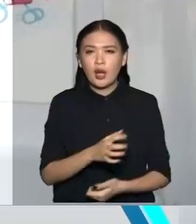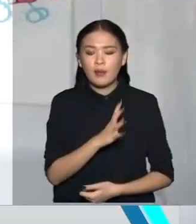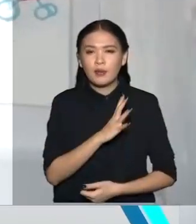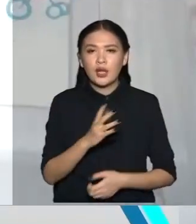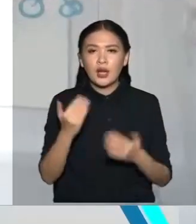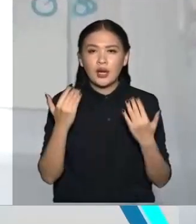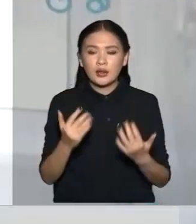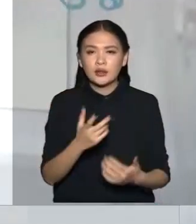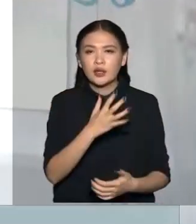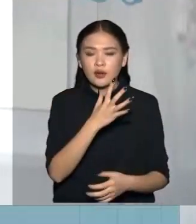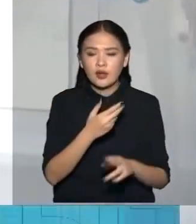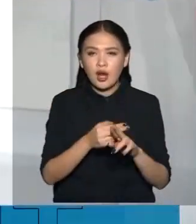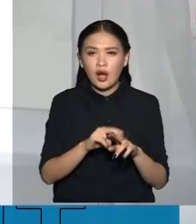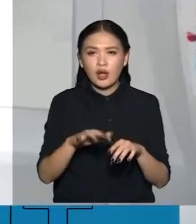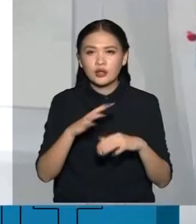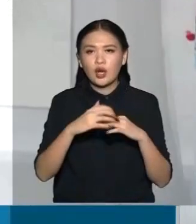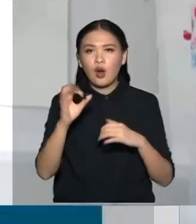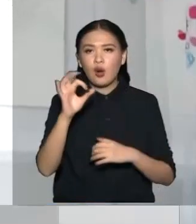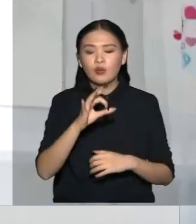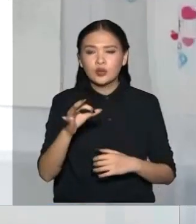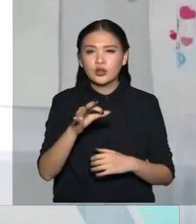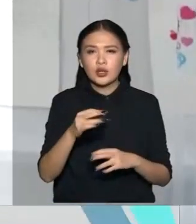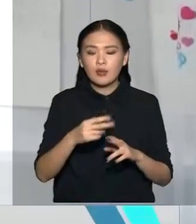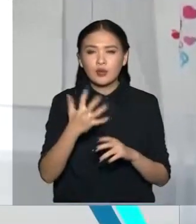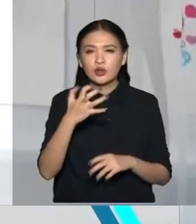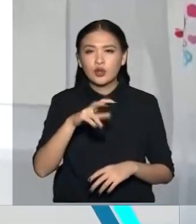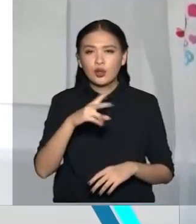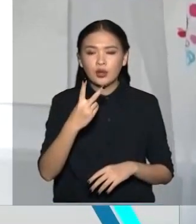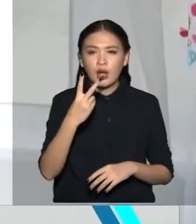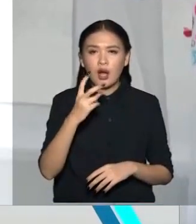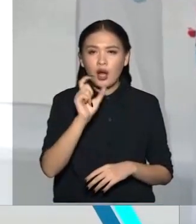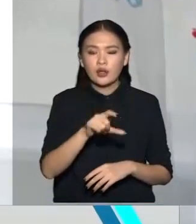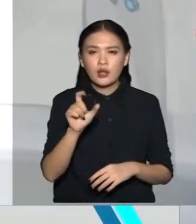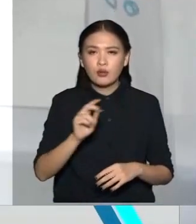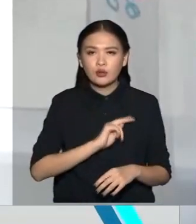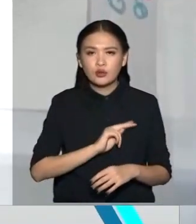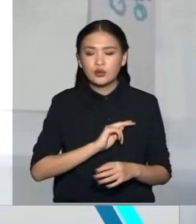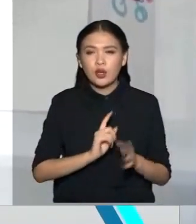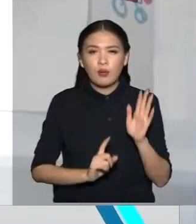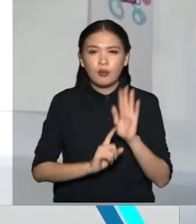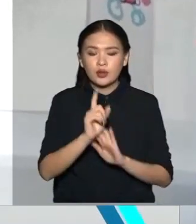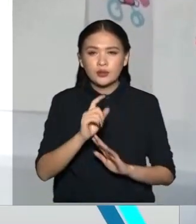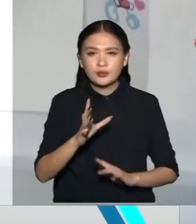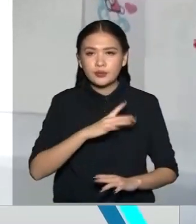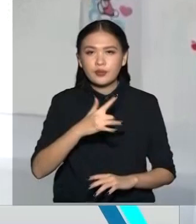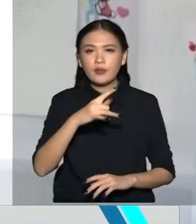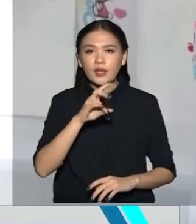Қазіргі таңда Атырау облысы бойынша 552 адам өз ісін бастауға мемлекет тарапынан грант